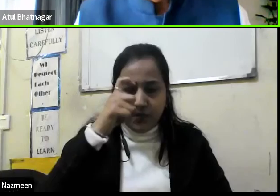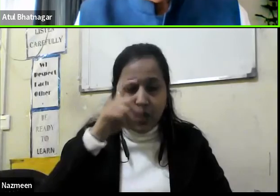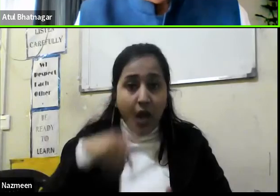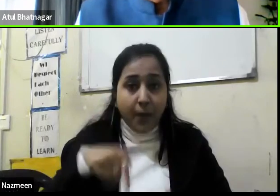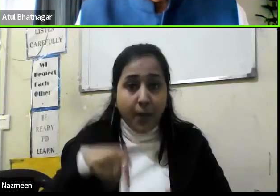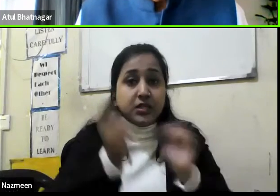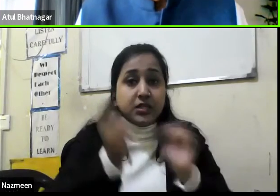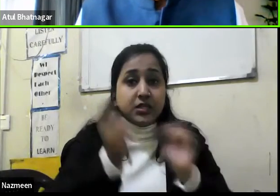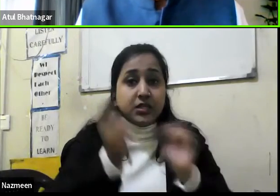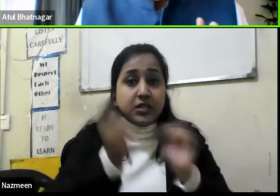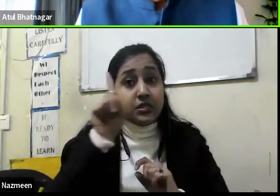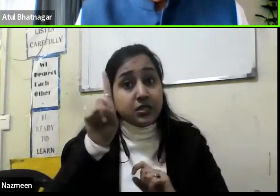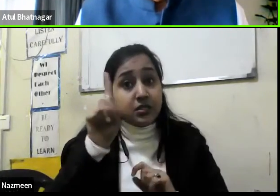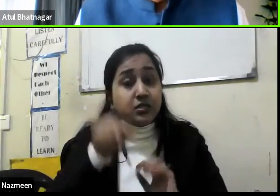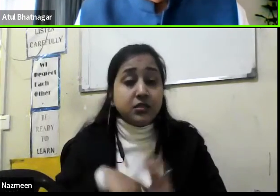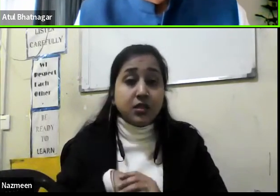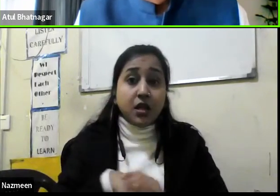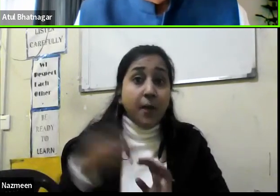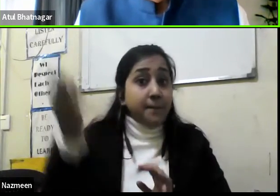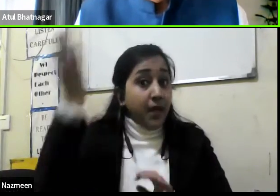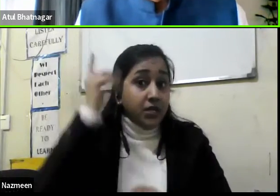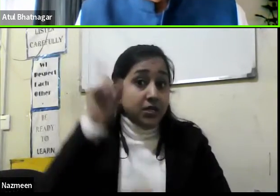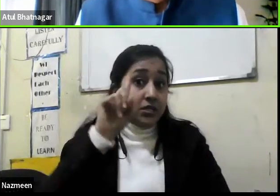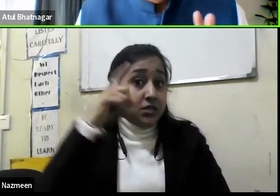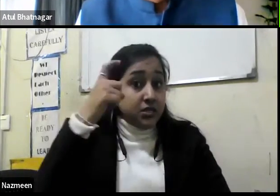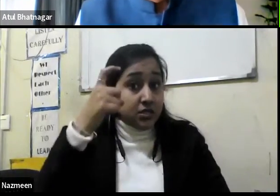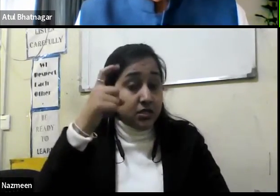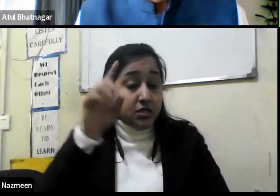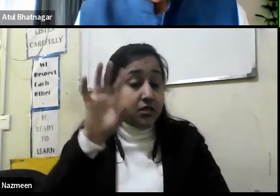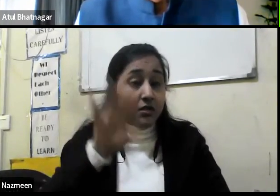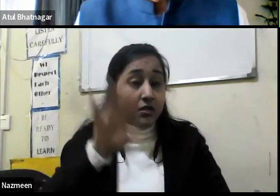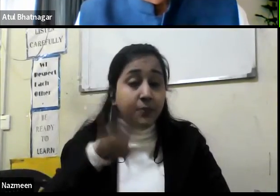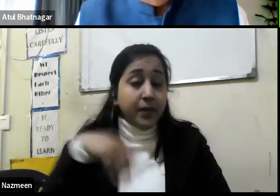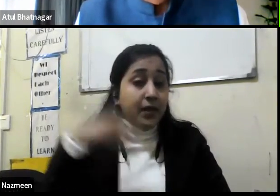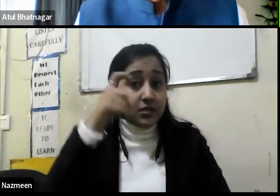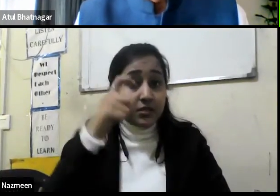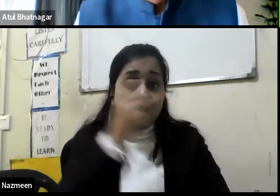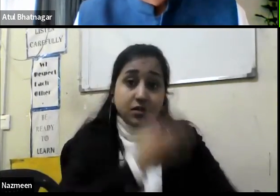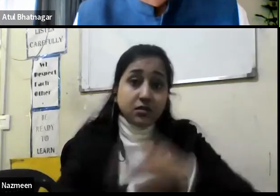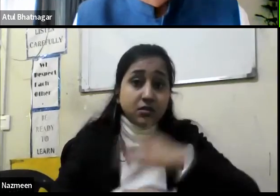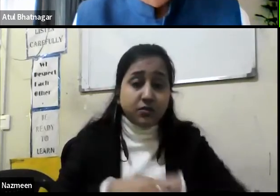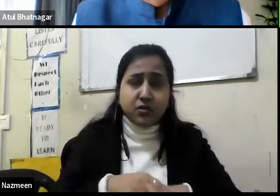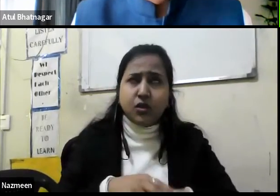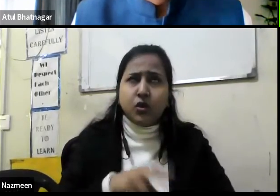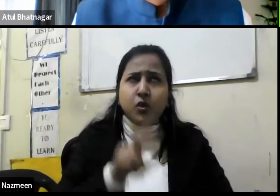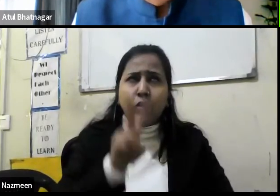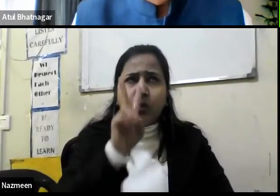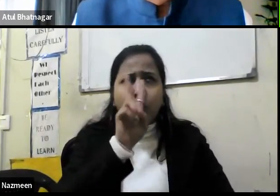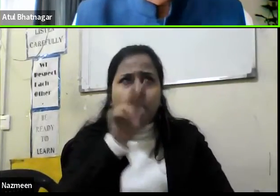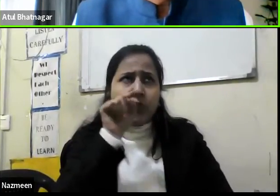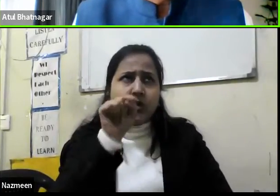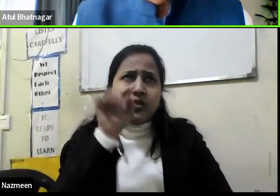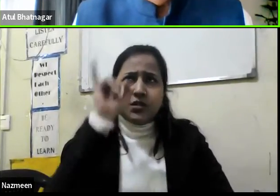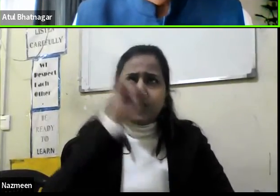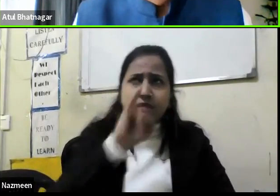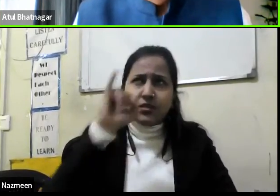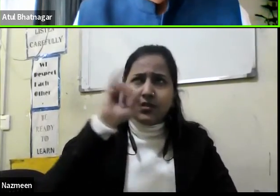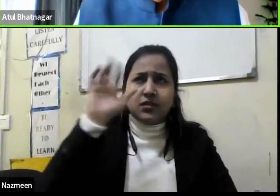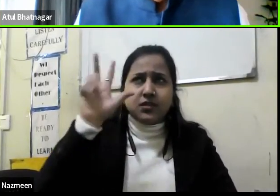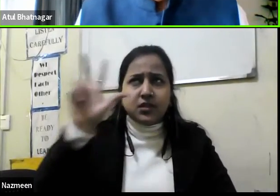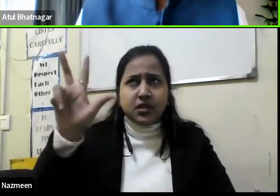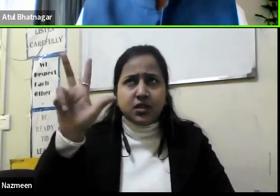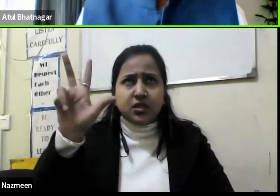डिसेबिलिटी की बात होती थी तो एक अनुमान था कि 2.68 करोड़ people have a disability in